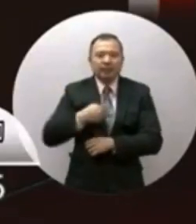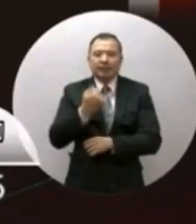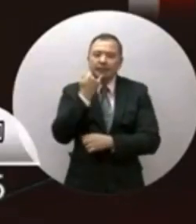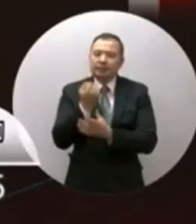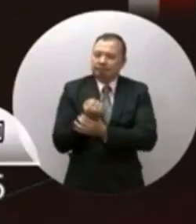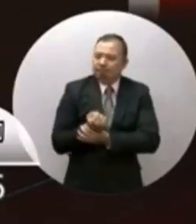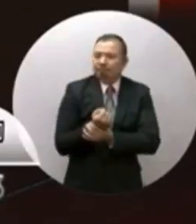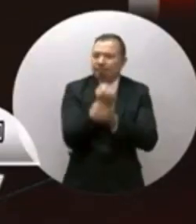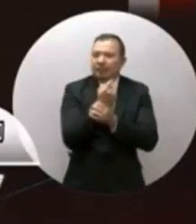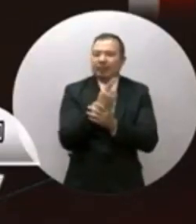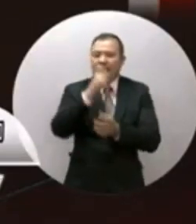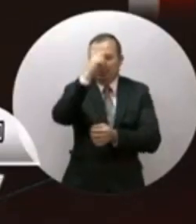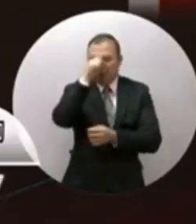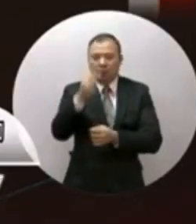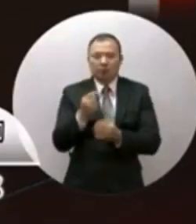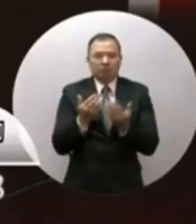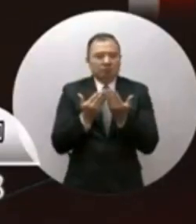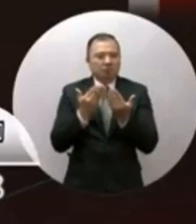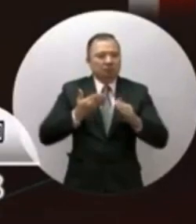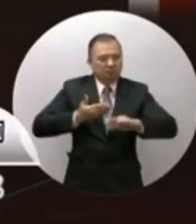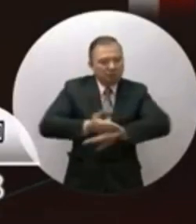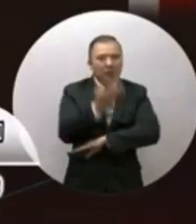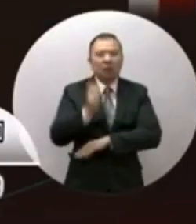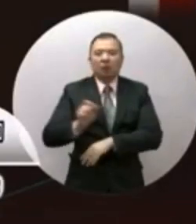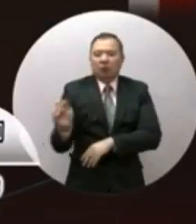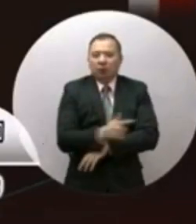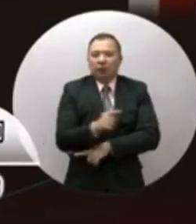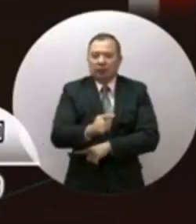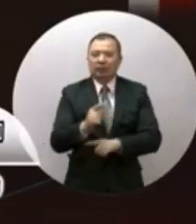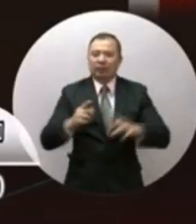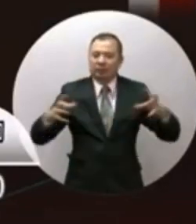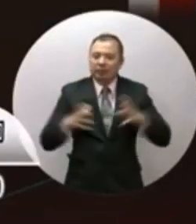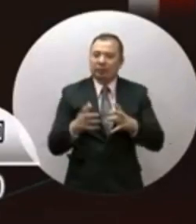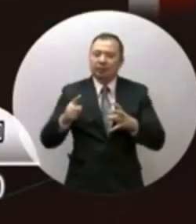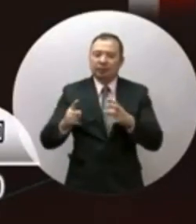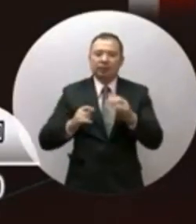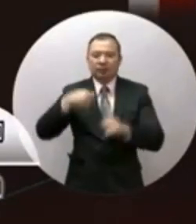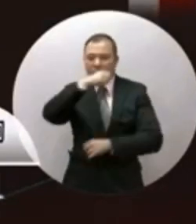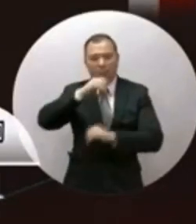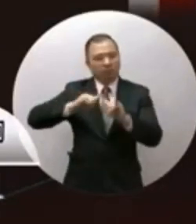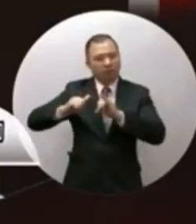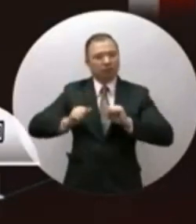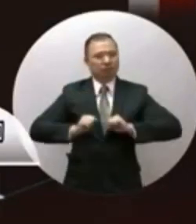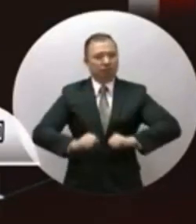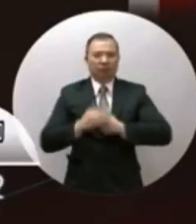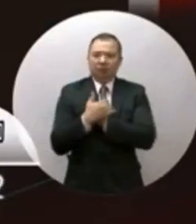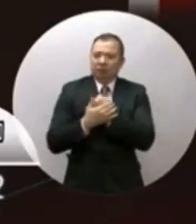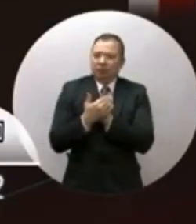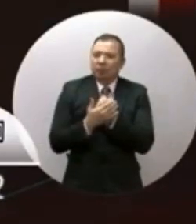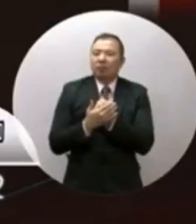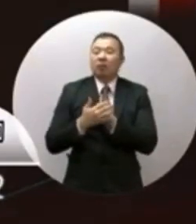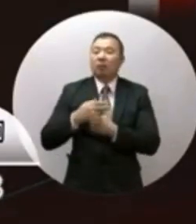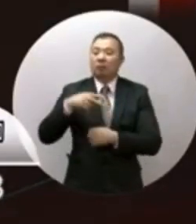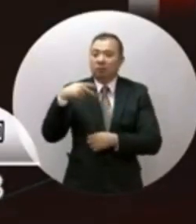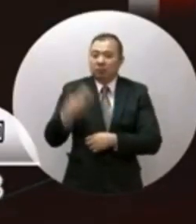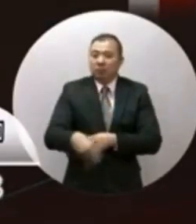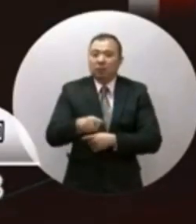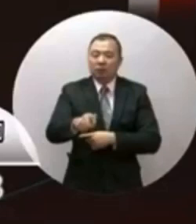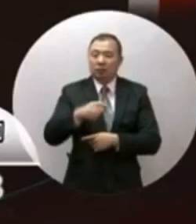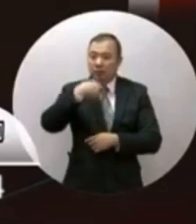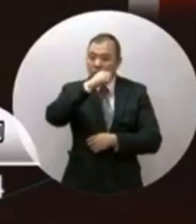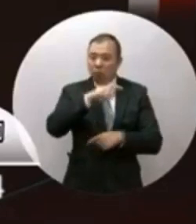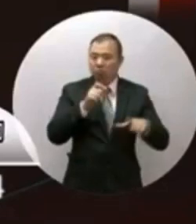持，早日通过，共同守护国人的健康，确保我国产